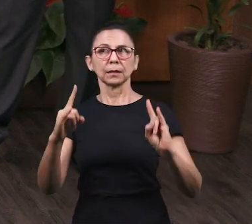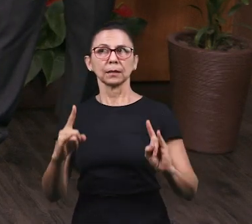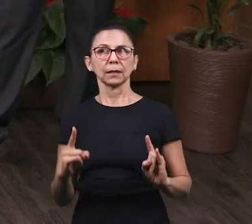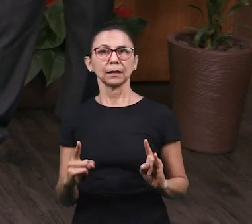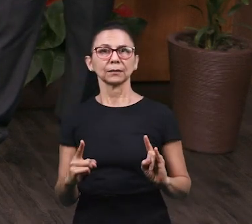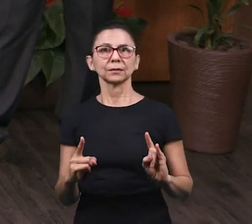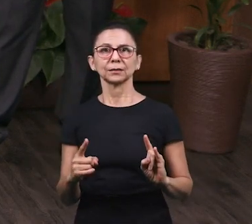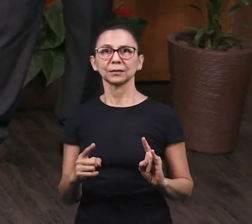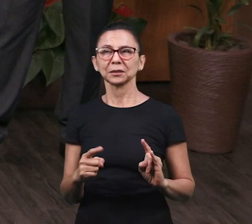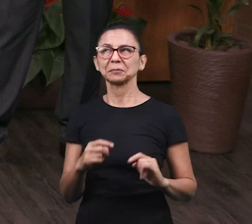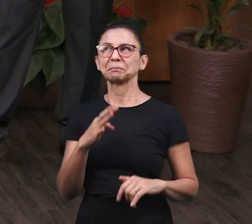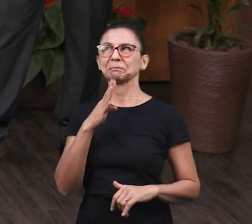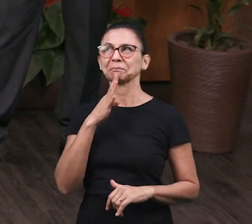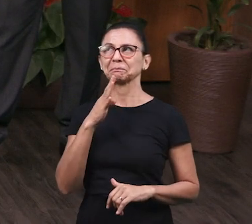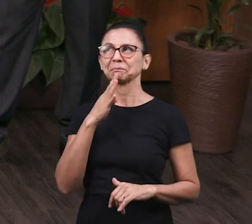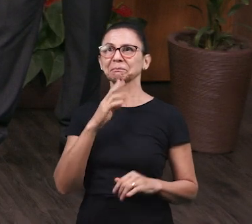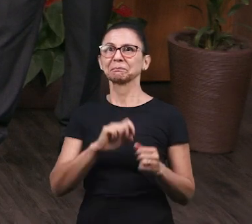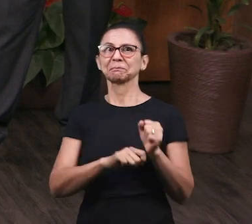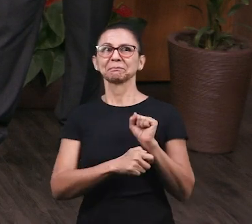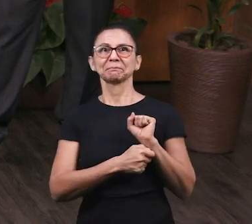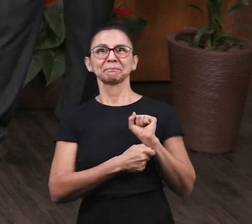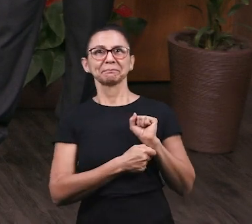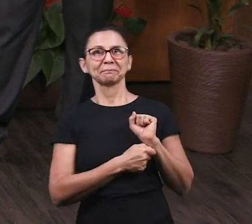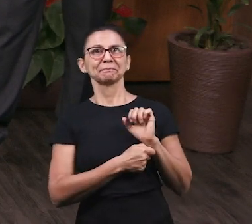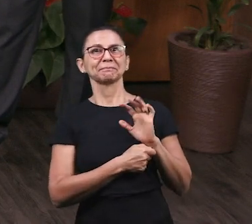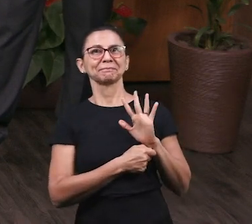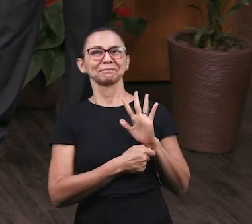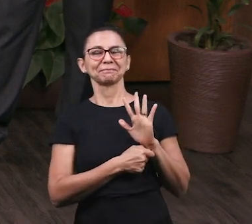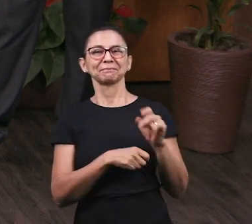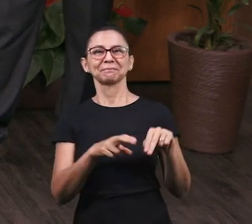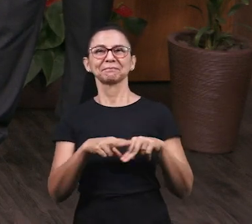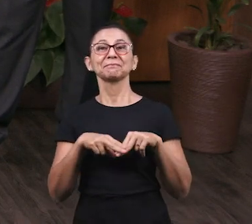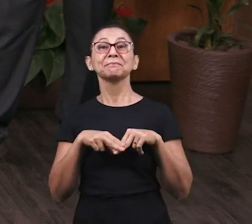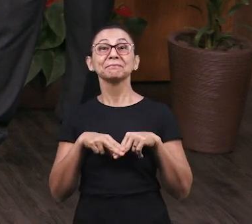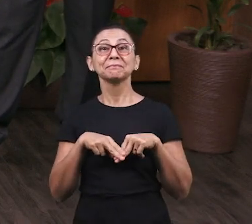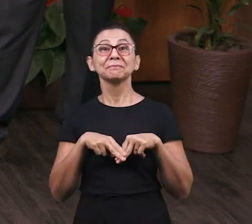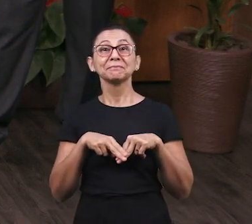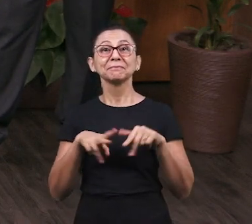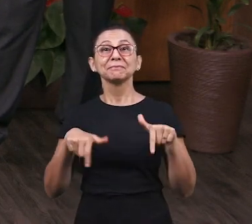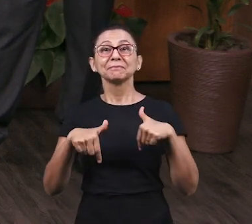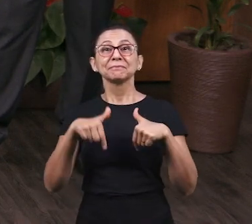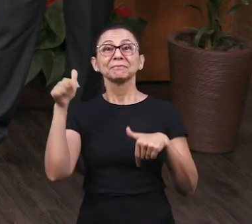mystères et secrets sont révélés par le Saint-Esprit.